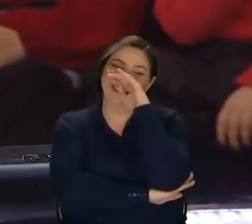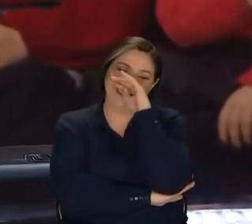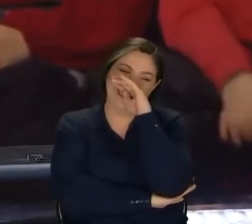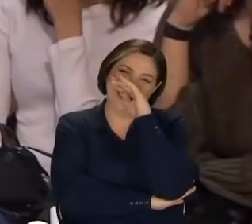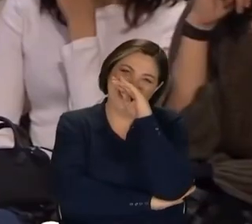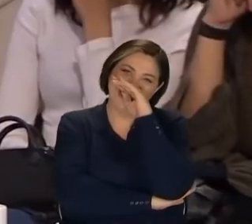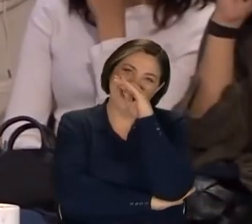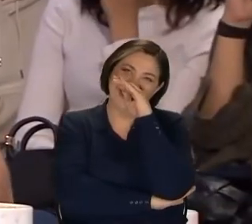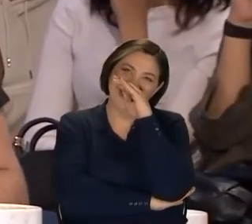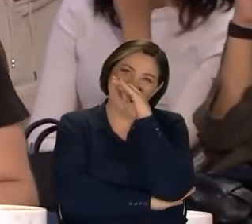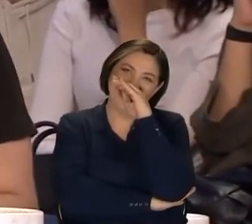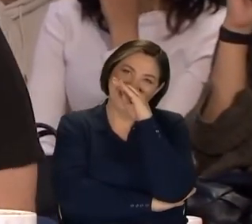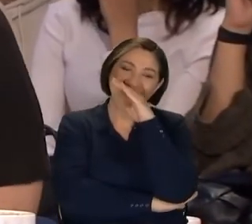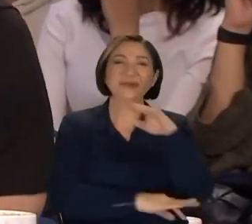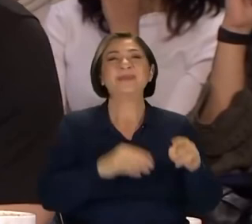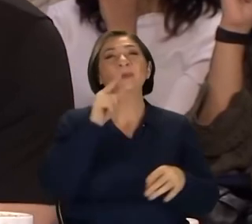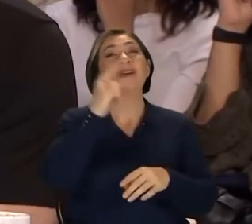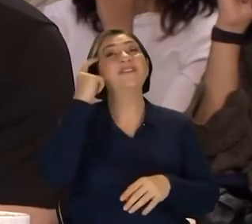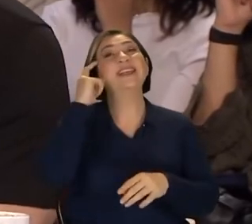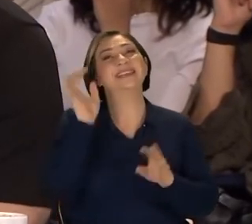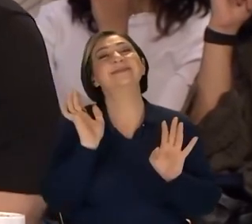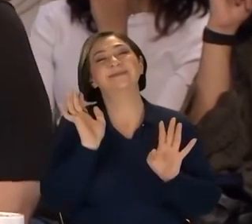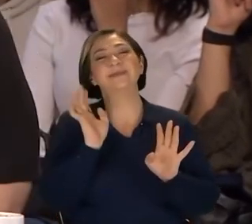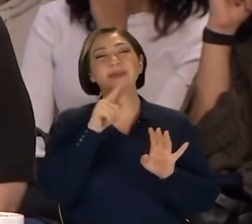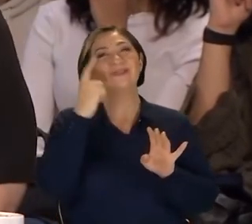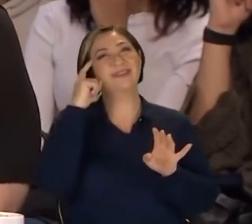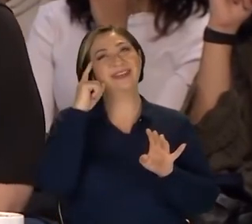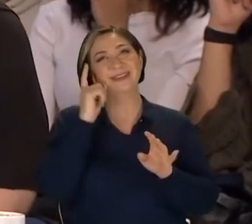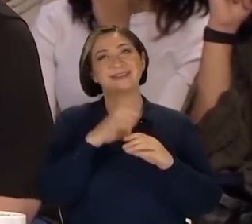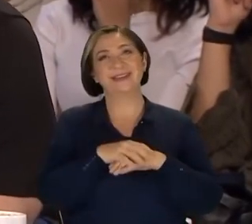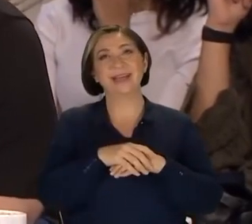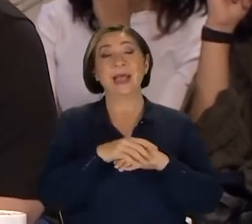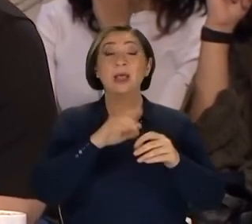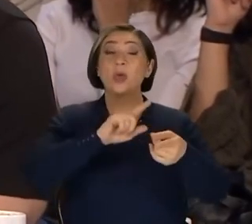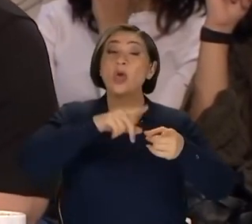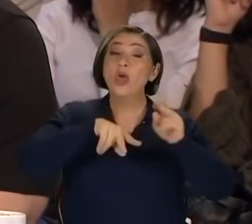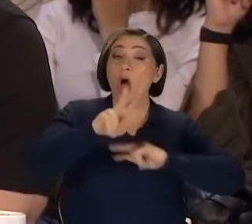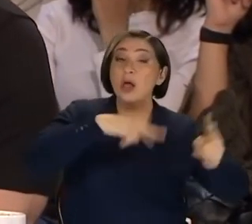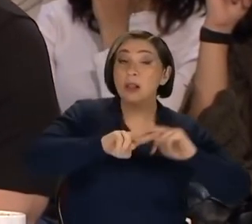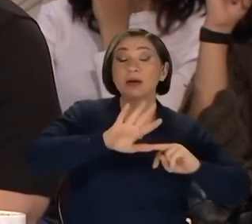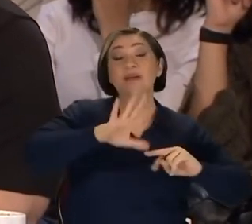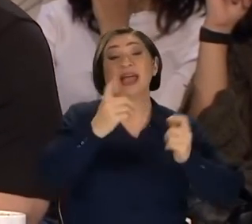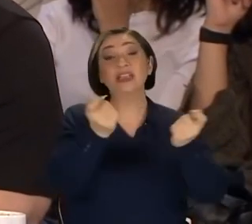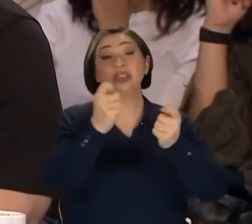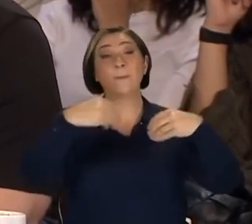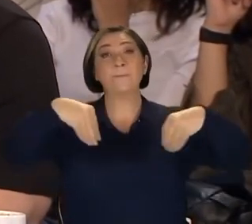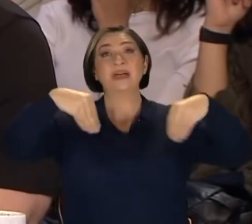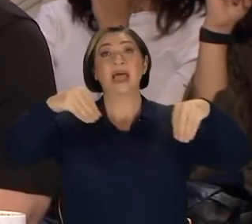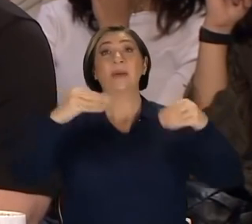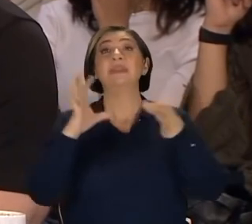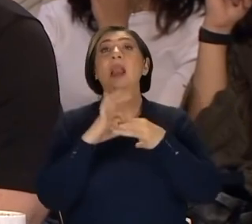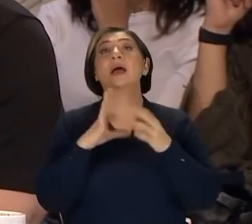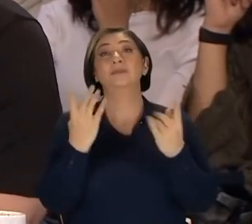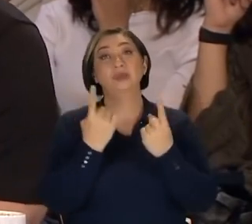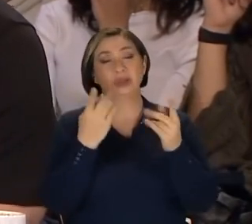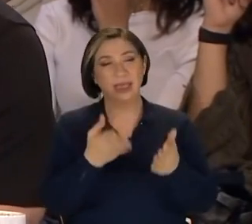Vallahi yani bunlar fikir. Bunlar fikir, yöntem ve işin pazarlamasıyla alakalı